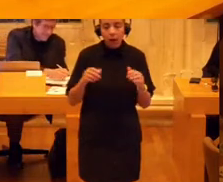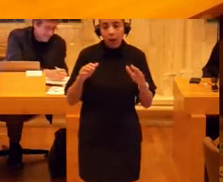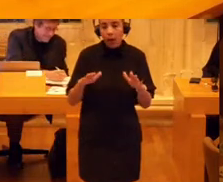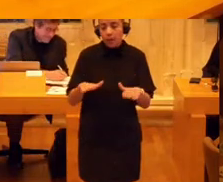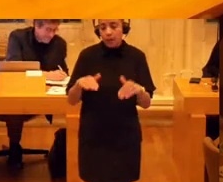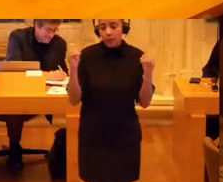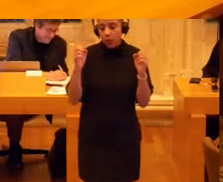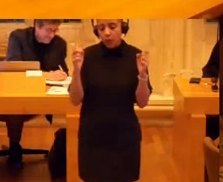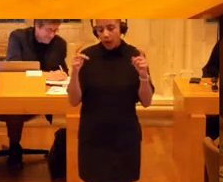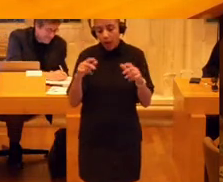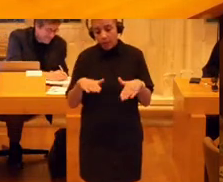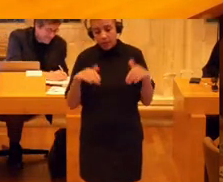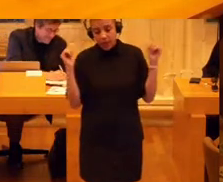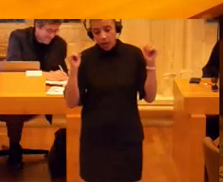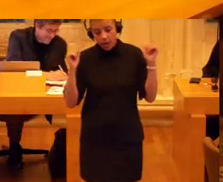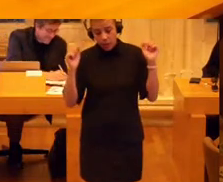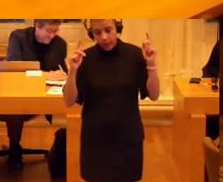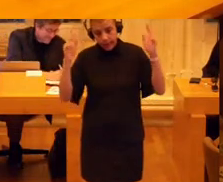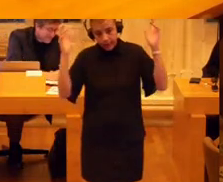Abstenez-vous.